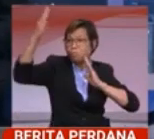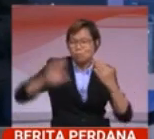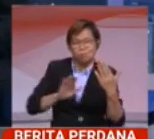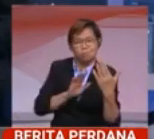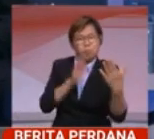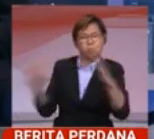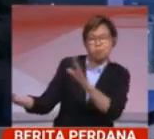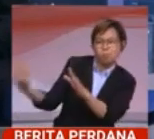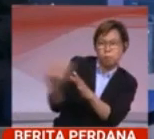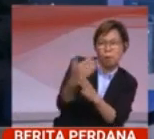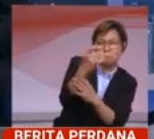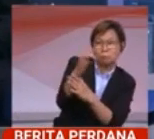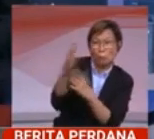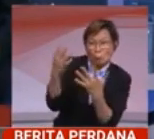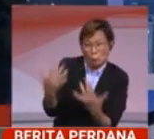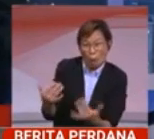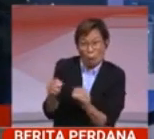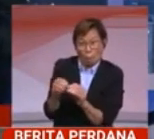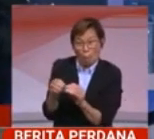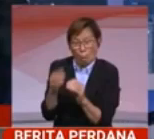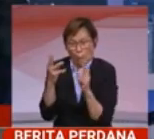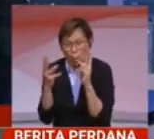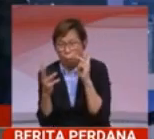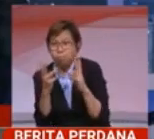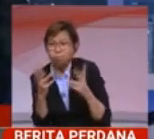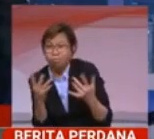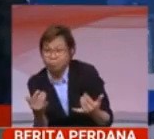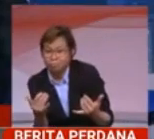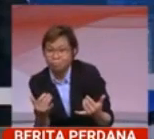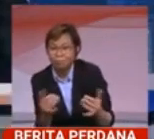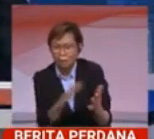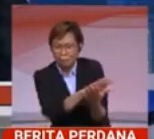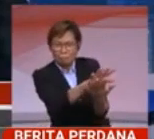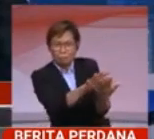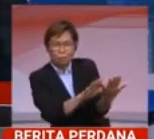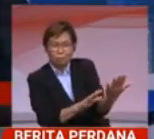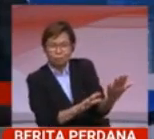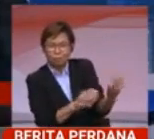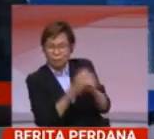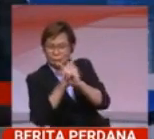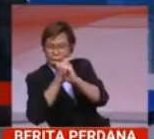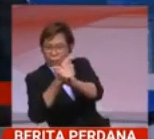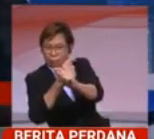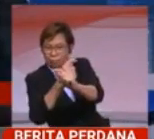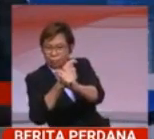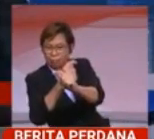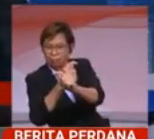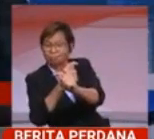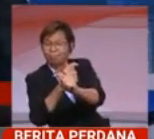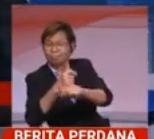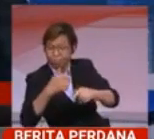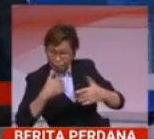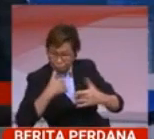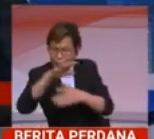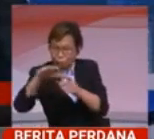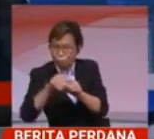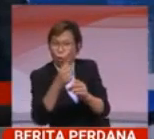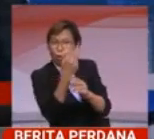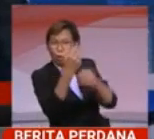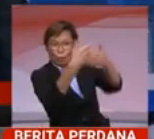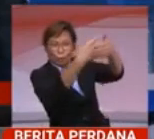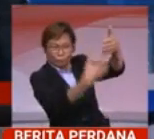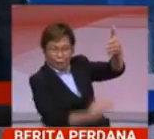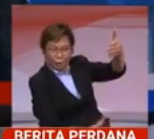menghadapi ancaman siber yang semakin membimbangkan. Dan plan berbentuk pertahanan siber aktif ini merangkumi 12